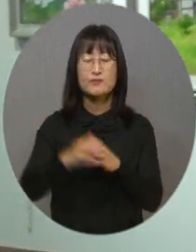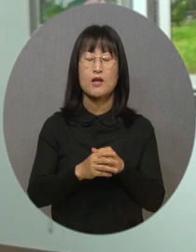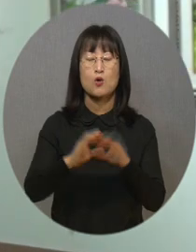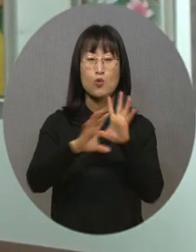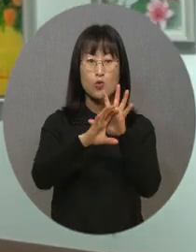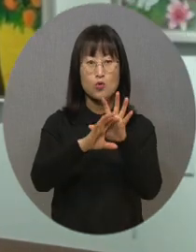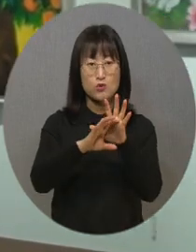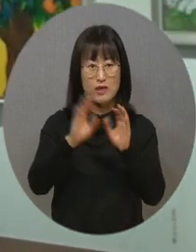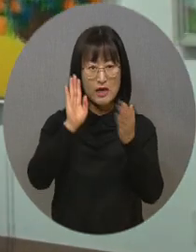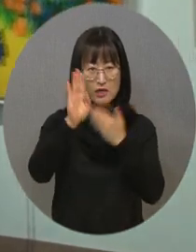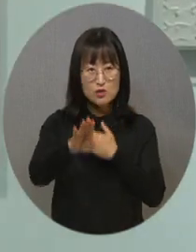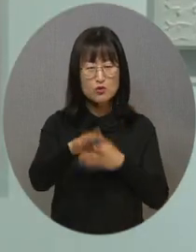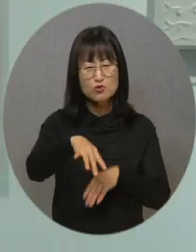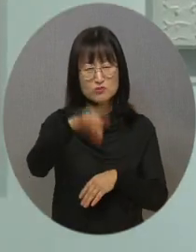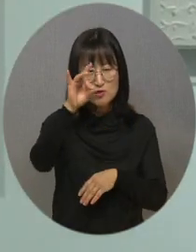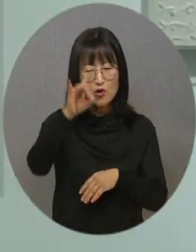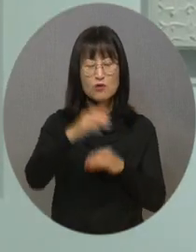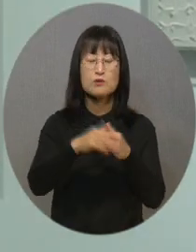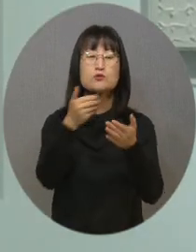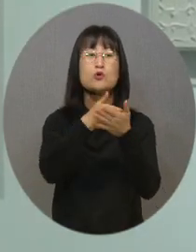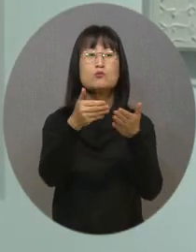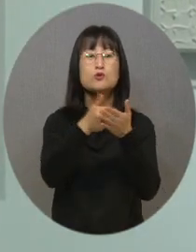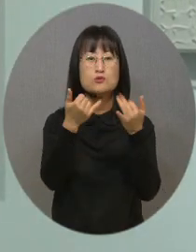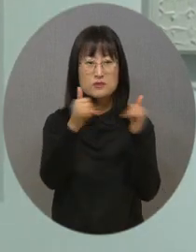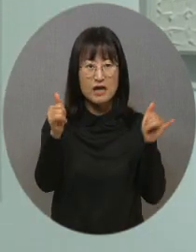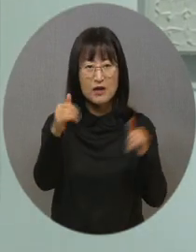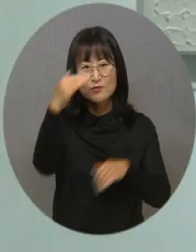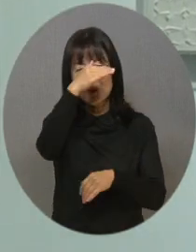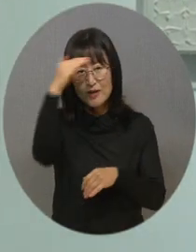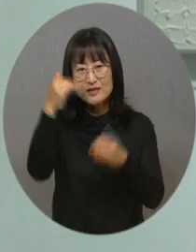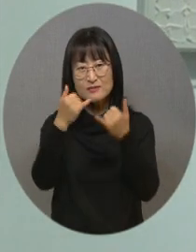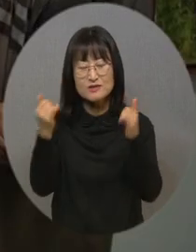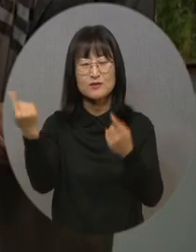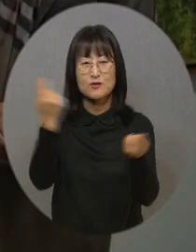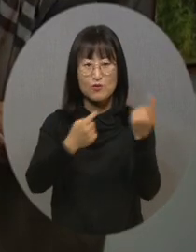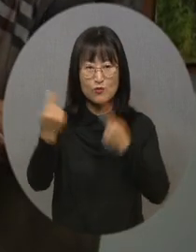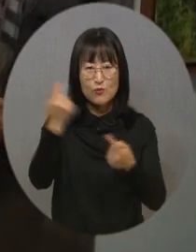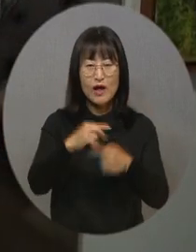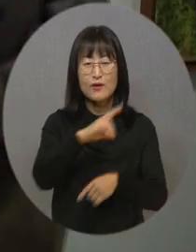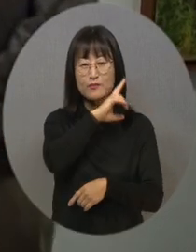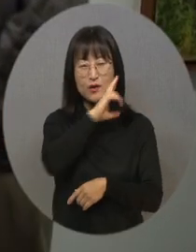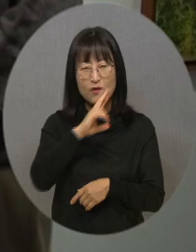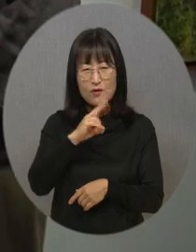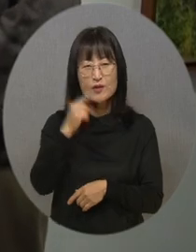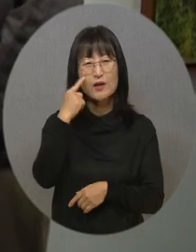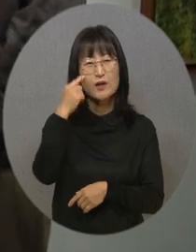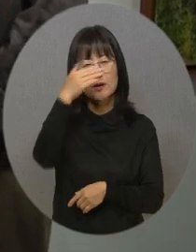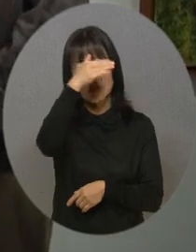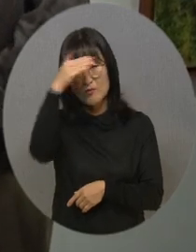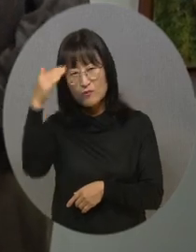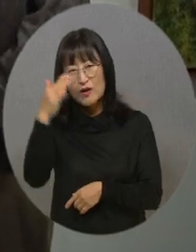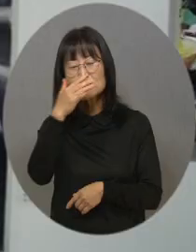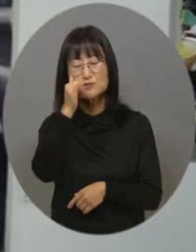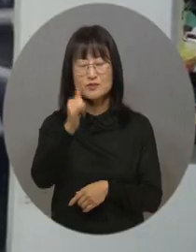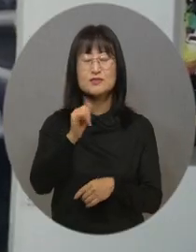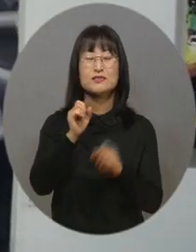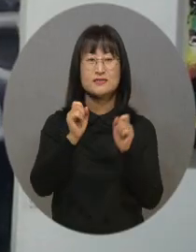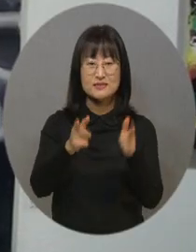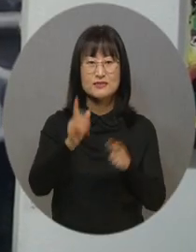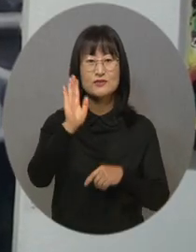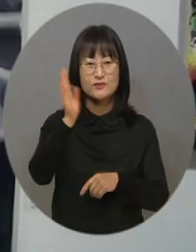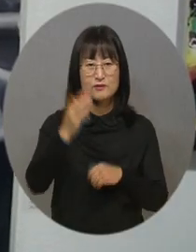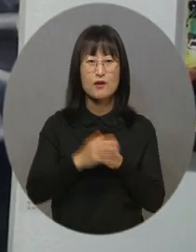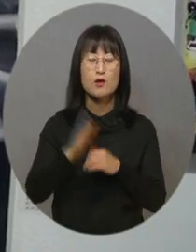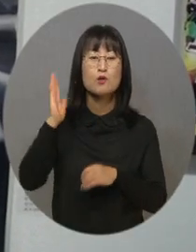이후 처음으로 미술인들과 관람객들이 편안하게 작품을 만날 수 있는 시간, 문화도시